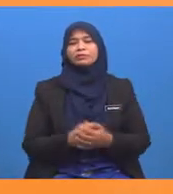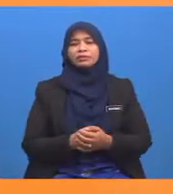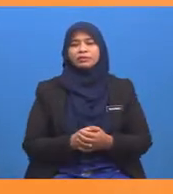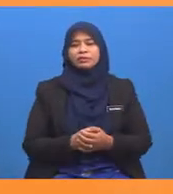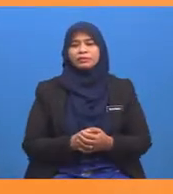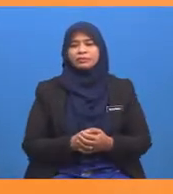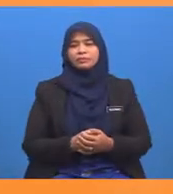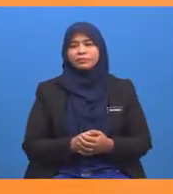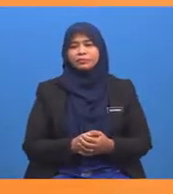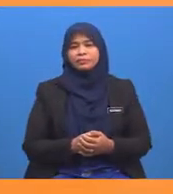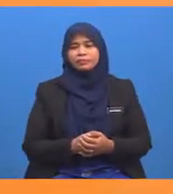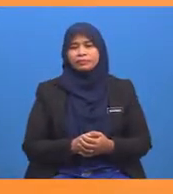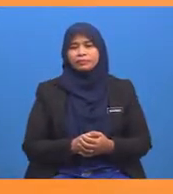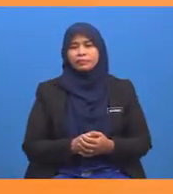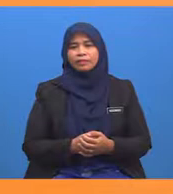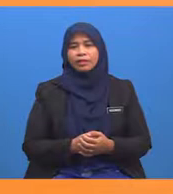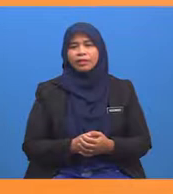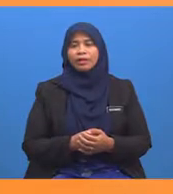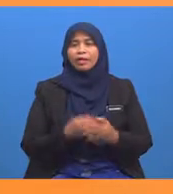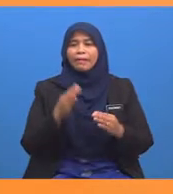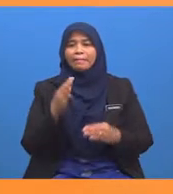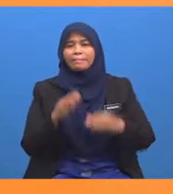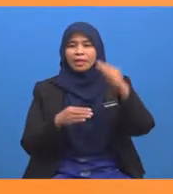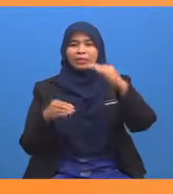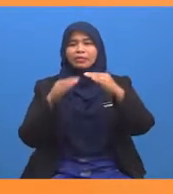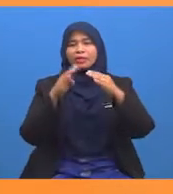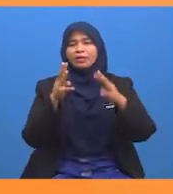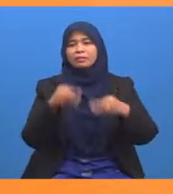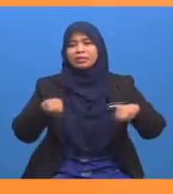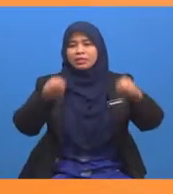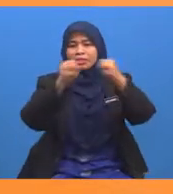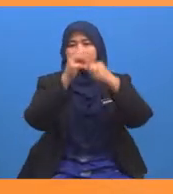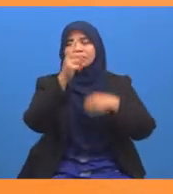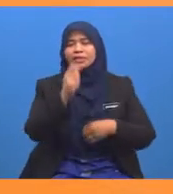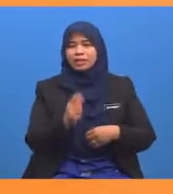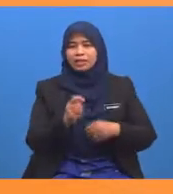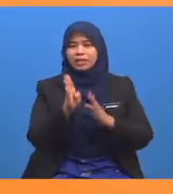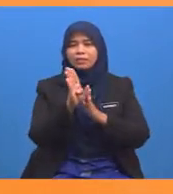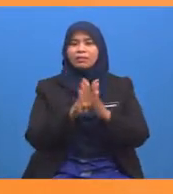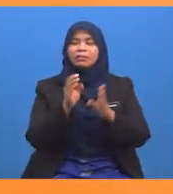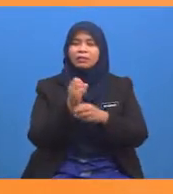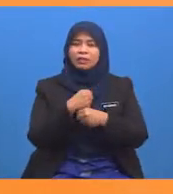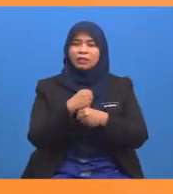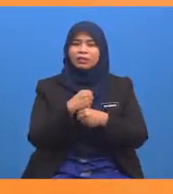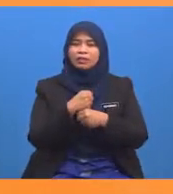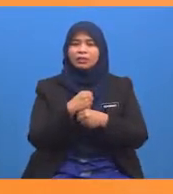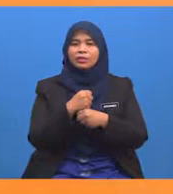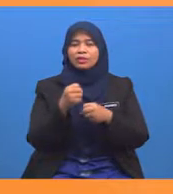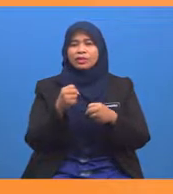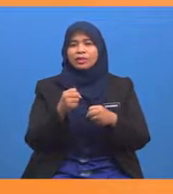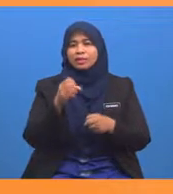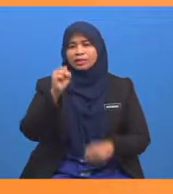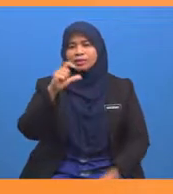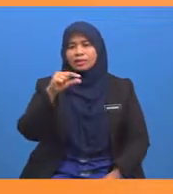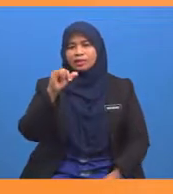baca bersama-sama. Bangunan Masjid Tenggara berbentuk segi 4 tepat